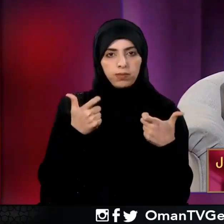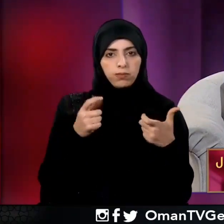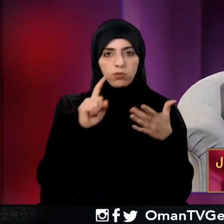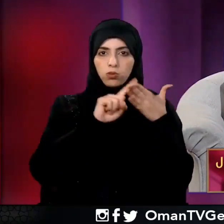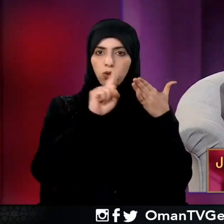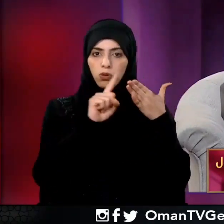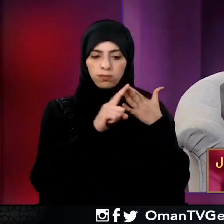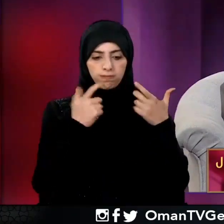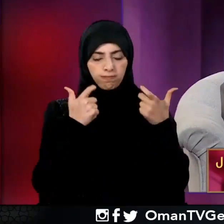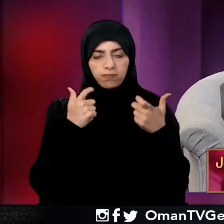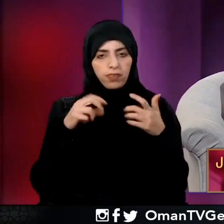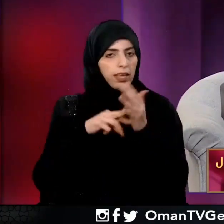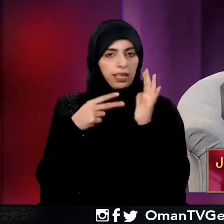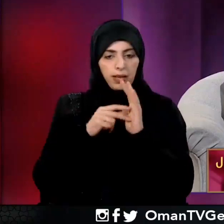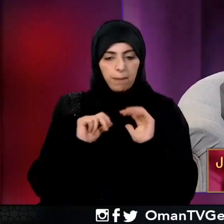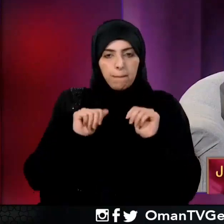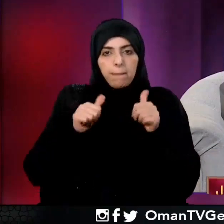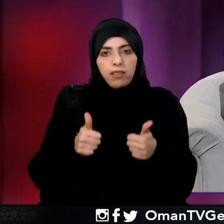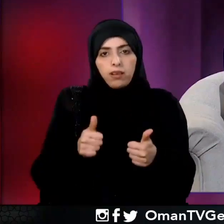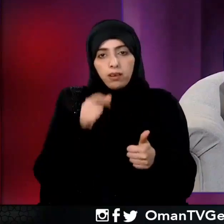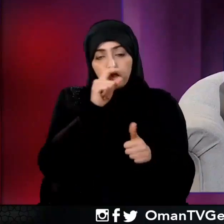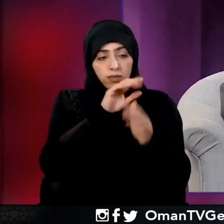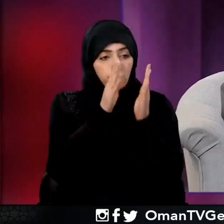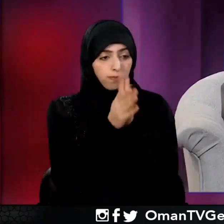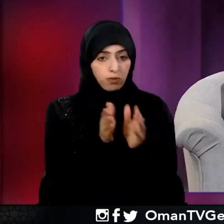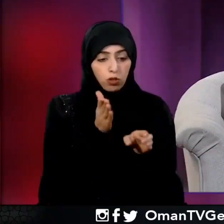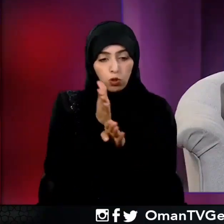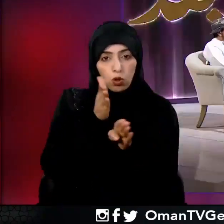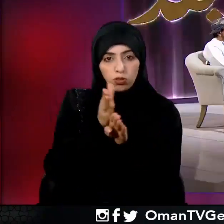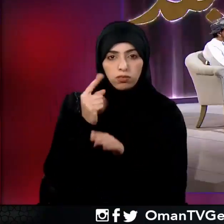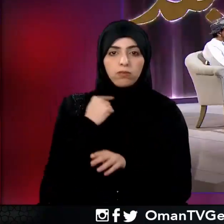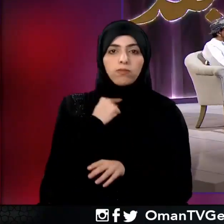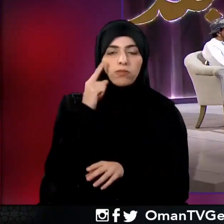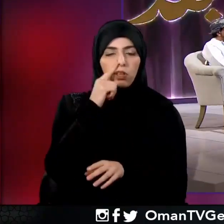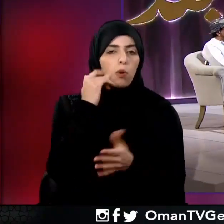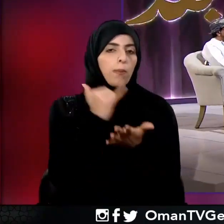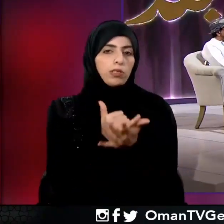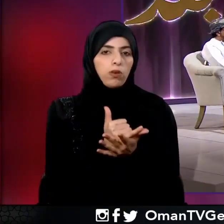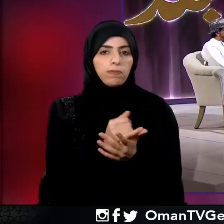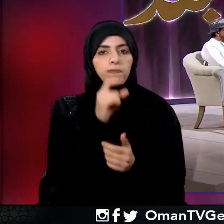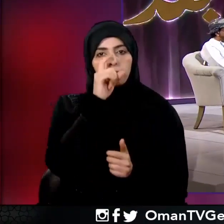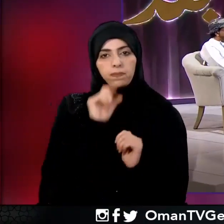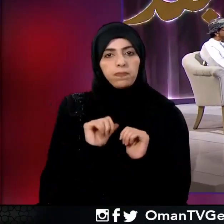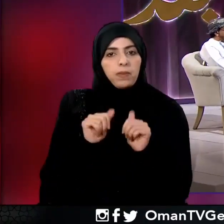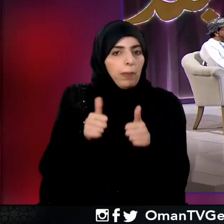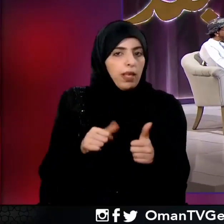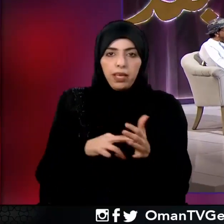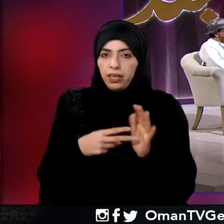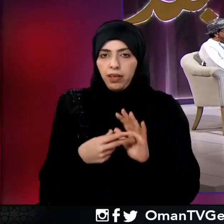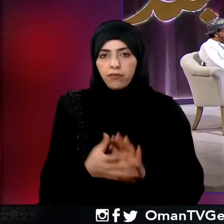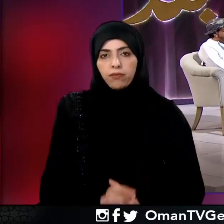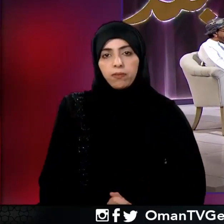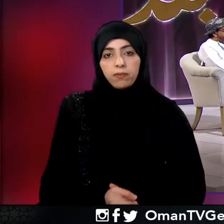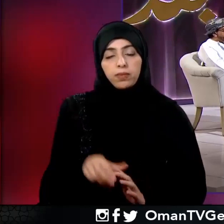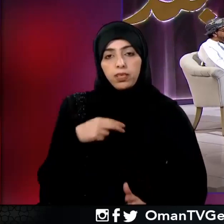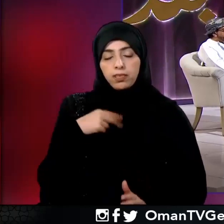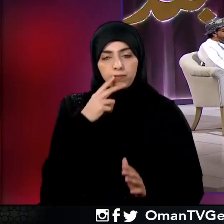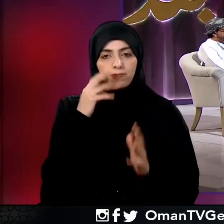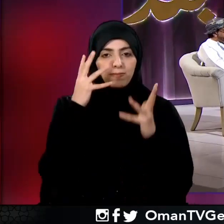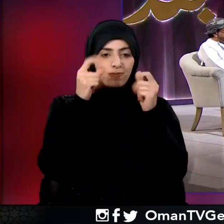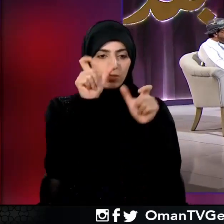لازمة في هذا المجال، بما يشمل التخصص اللي نحن فيه الأنف وأذن حنجرة، بما فيها أولا تقليل